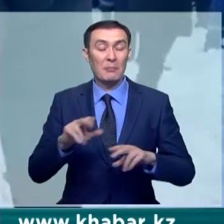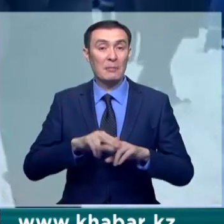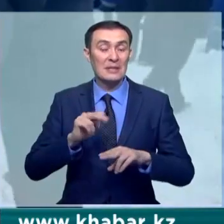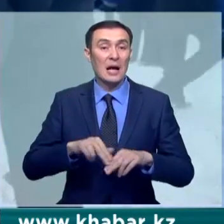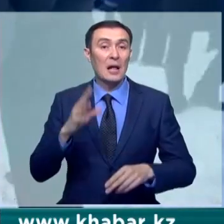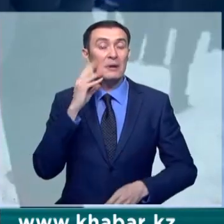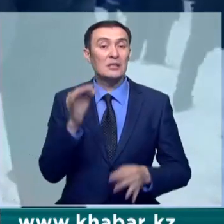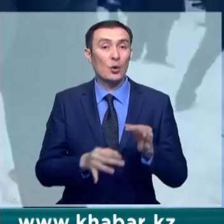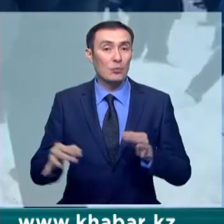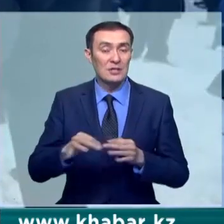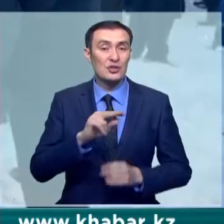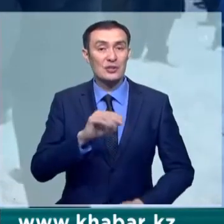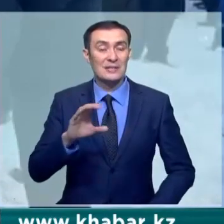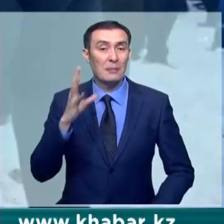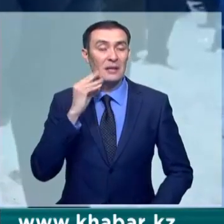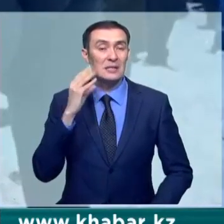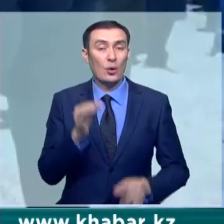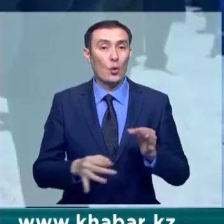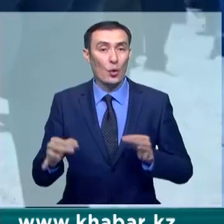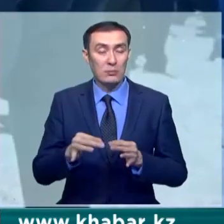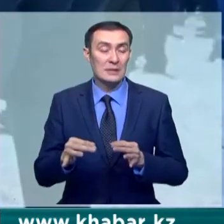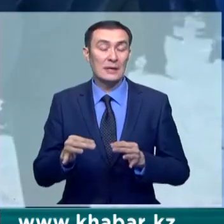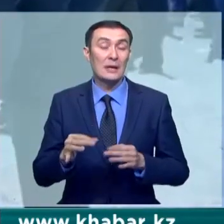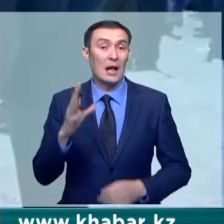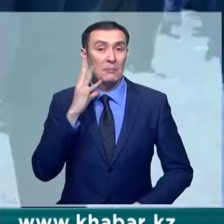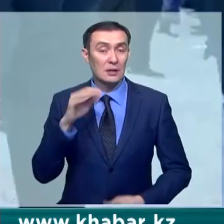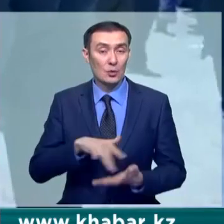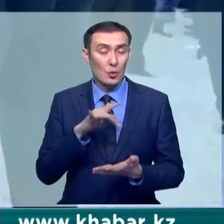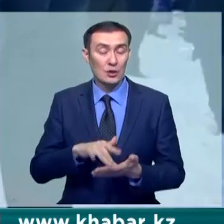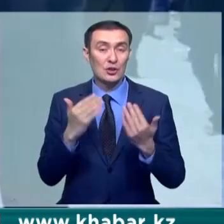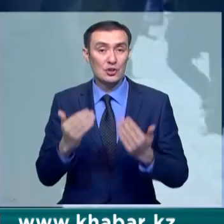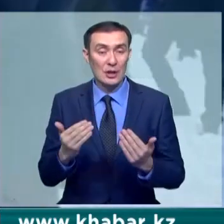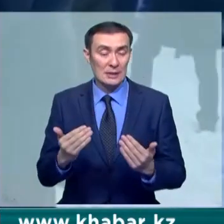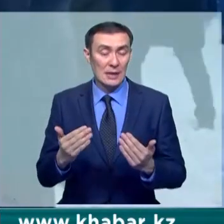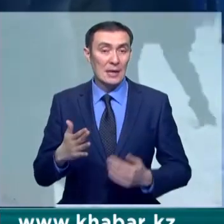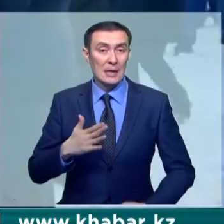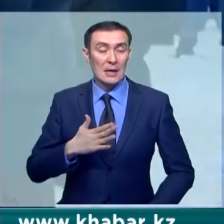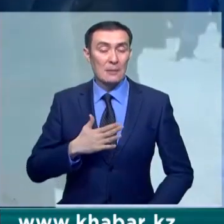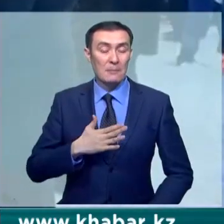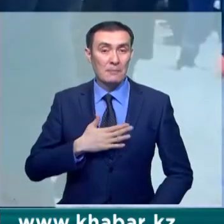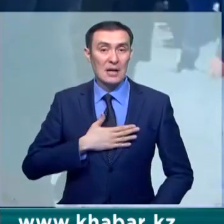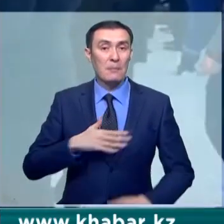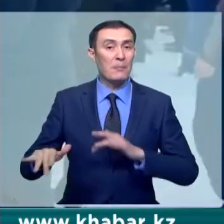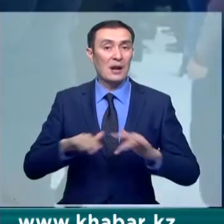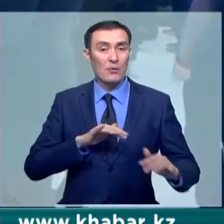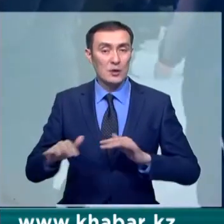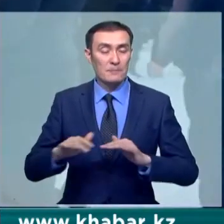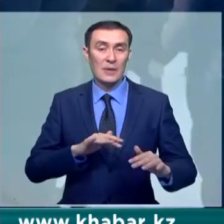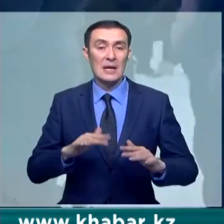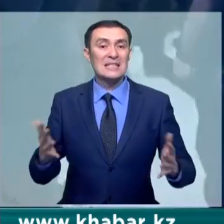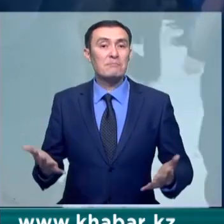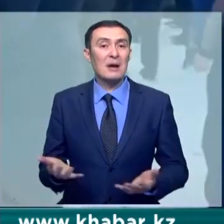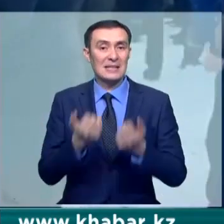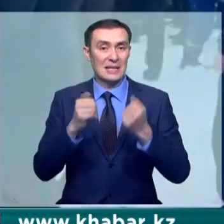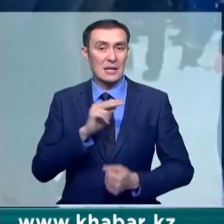Алматинской области, ДЧС города Алматы и Алматинской области. На сегодняшний день сейчас мы проводим